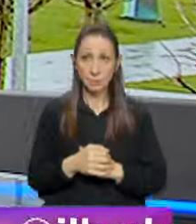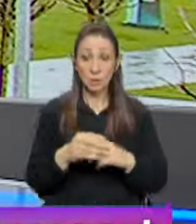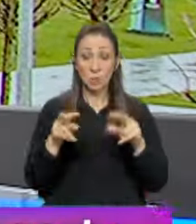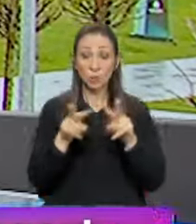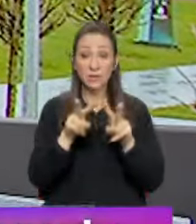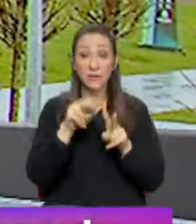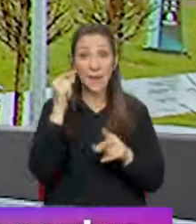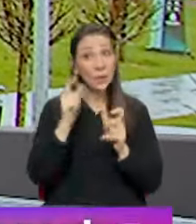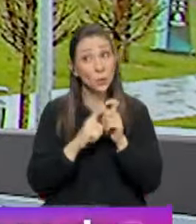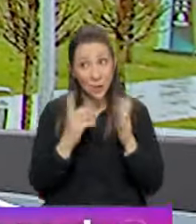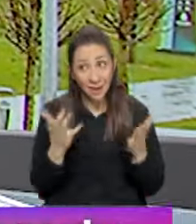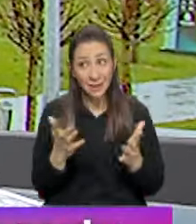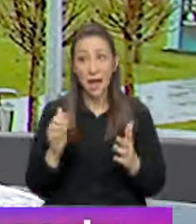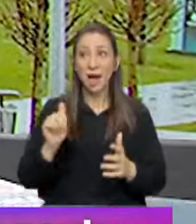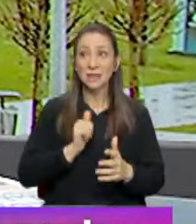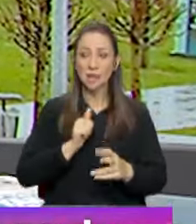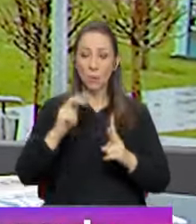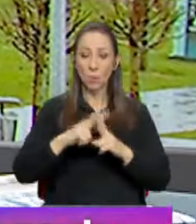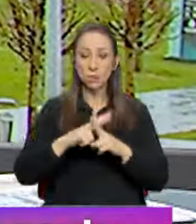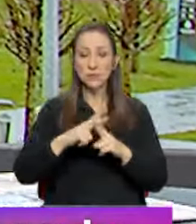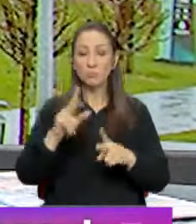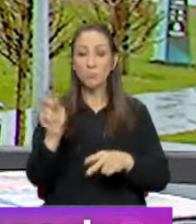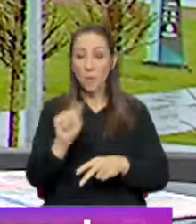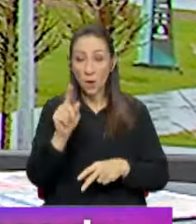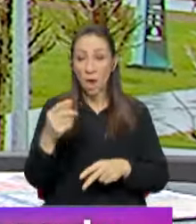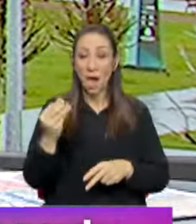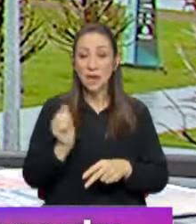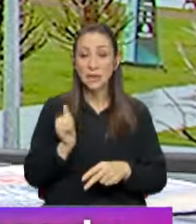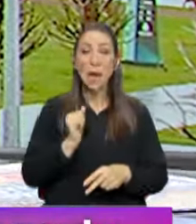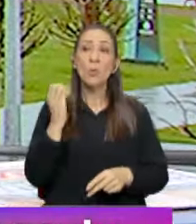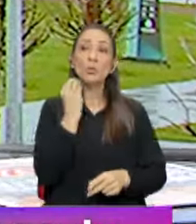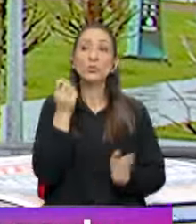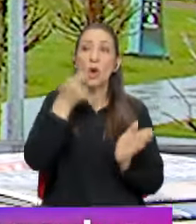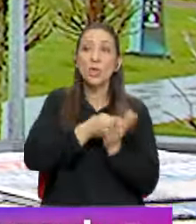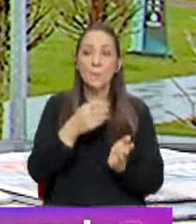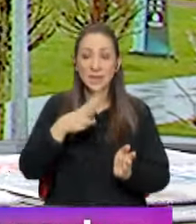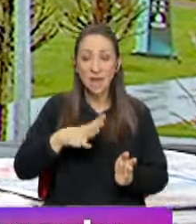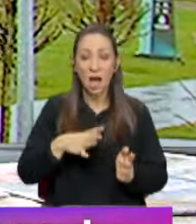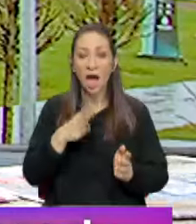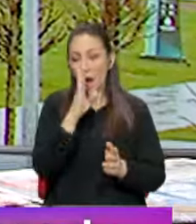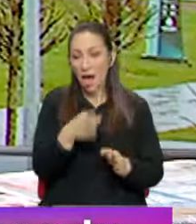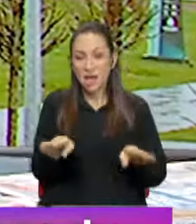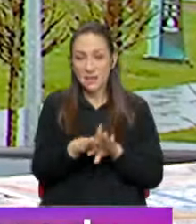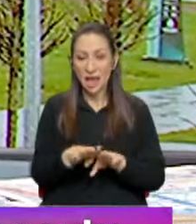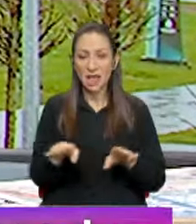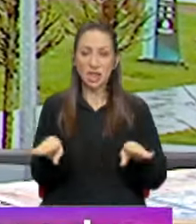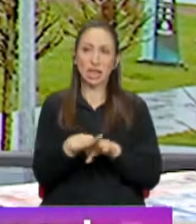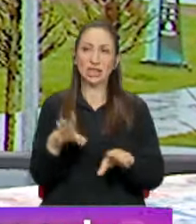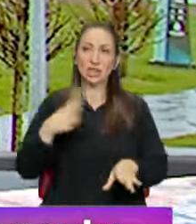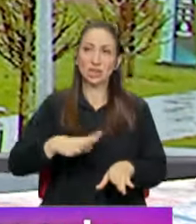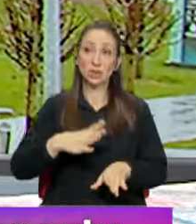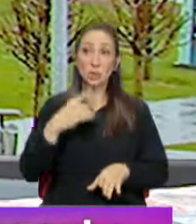Mustafa Bey günaydın. Asker, polis ve memurlar askerlik borçlanmasında adalet ve eşitlik istiyor